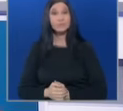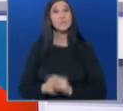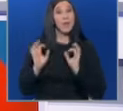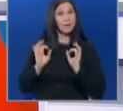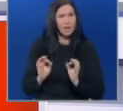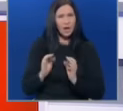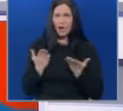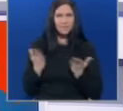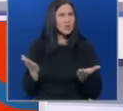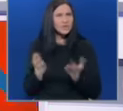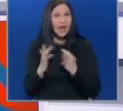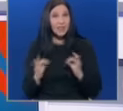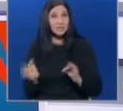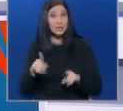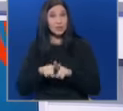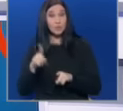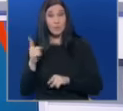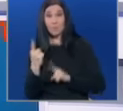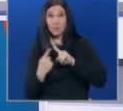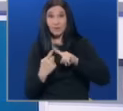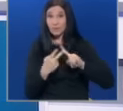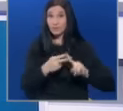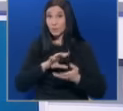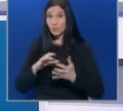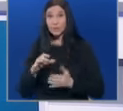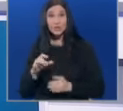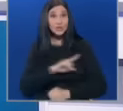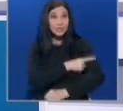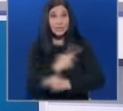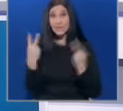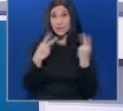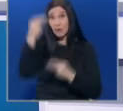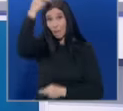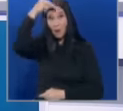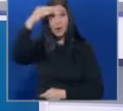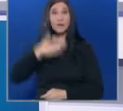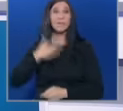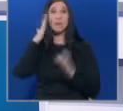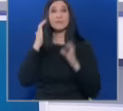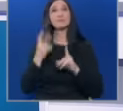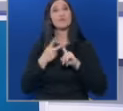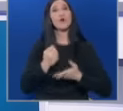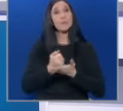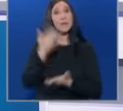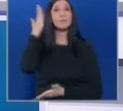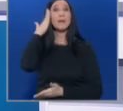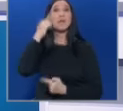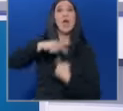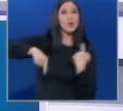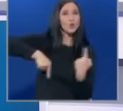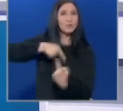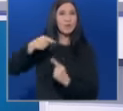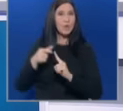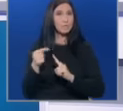И така, какво стана ясно, след като първите две политически сили се разбраха България да има правителство с втория мандат и премиер на ротационен